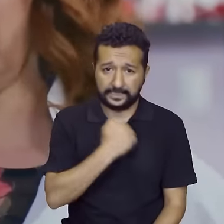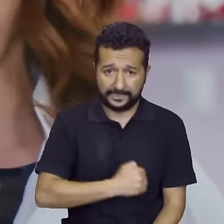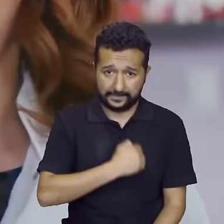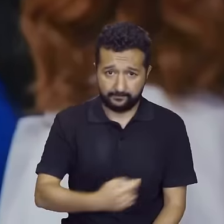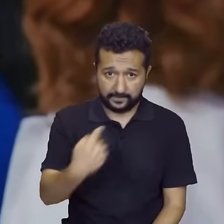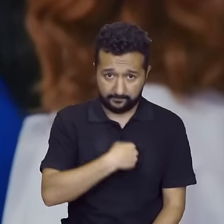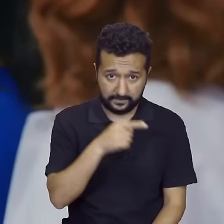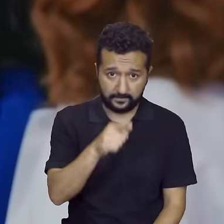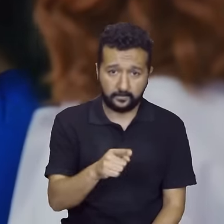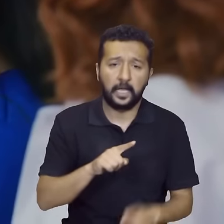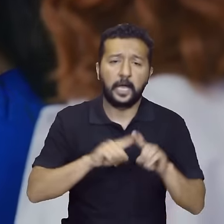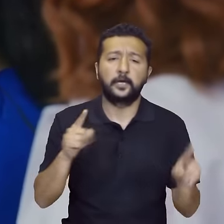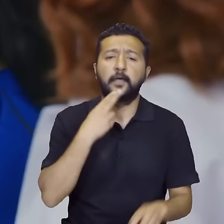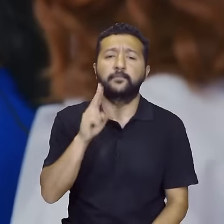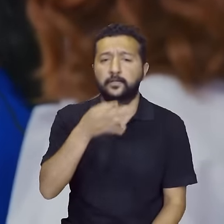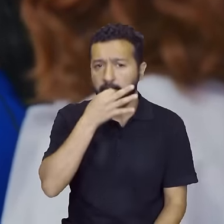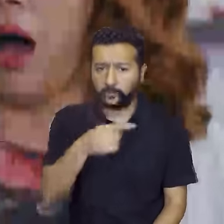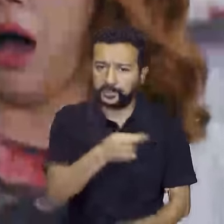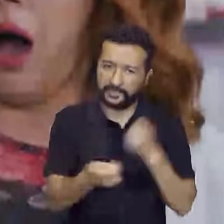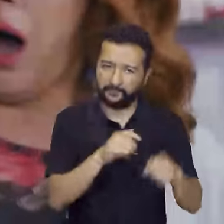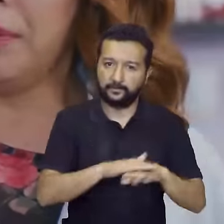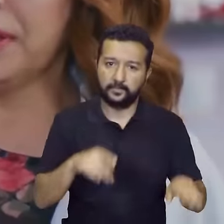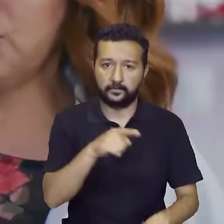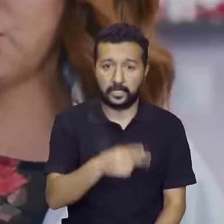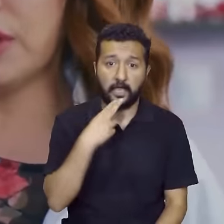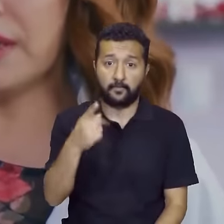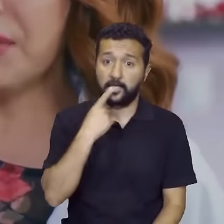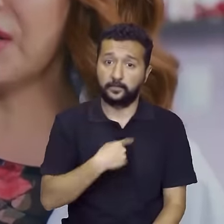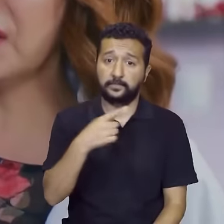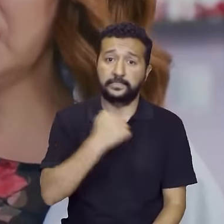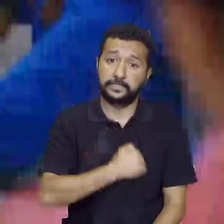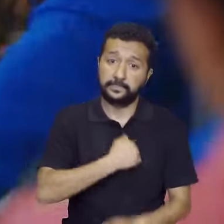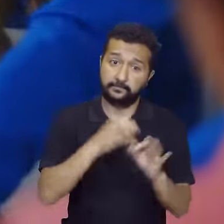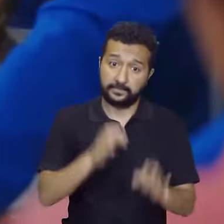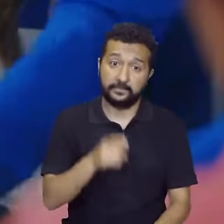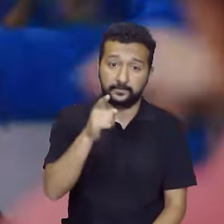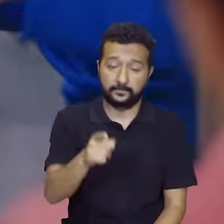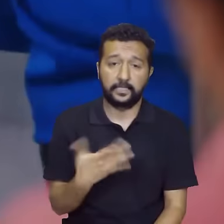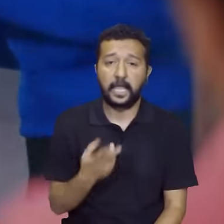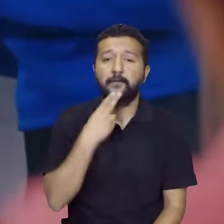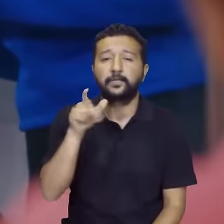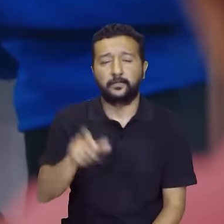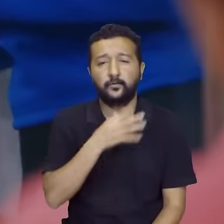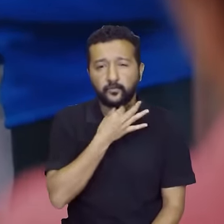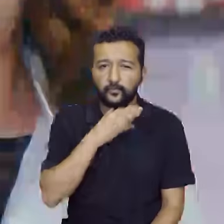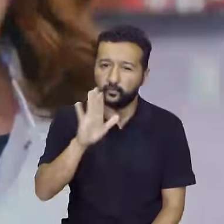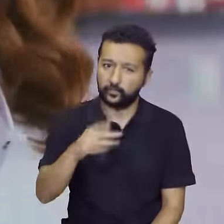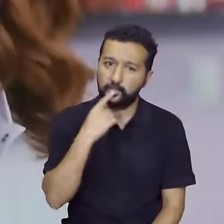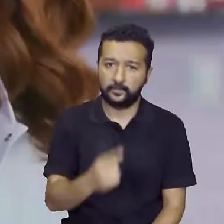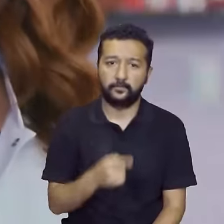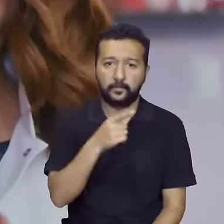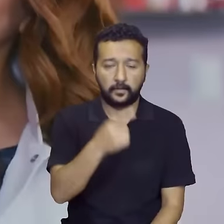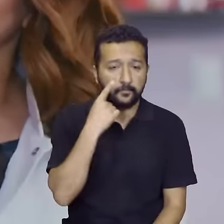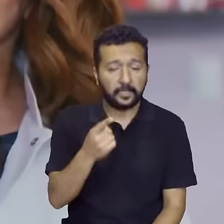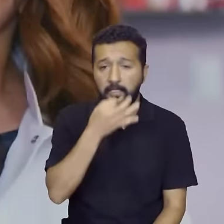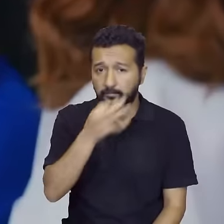mı sen bana? Hayır abla, müsaade edersen işimi bitireyim. Abla diyorsun, kızmışsın. Ayşen abla lütfen, rica ediyorum.